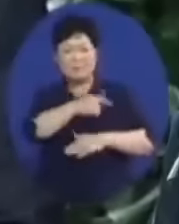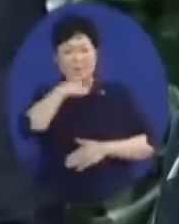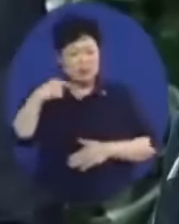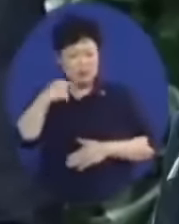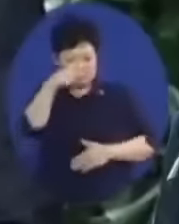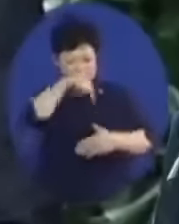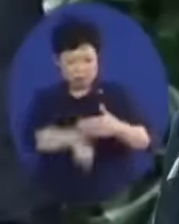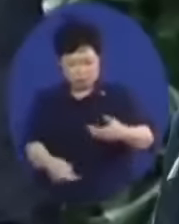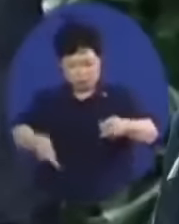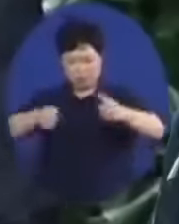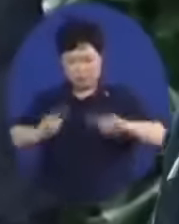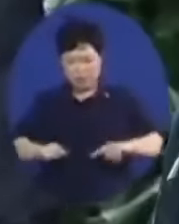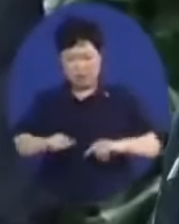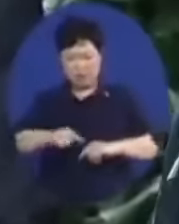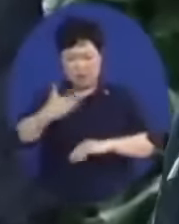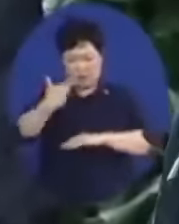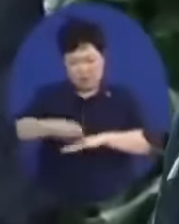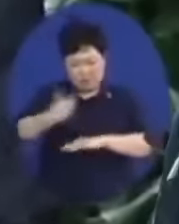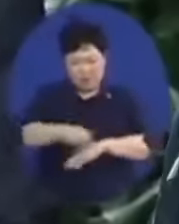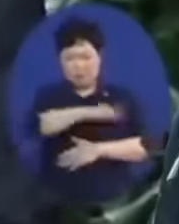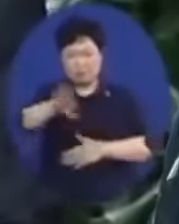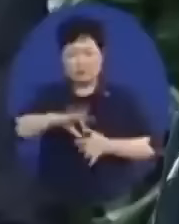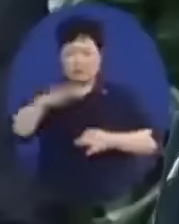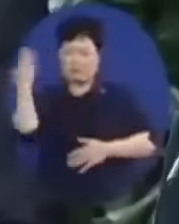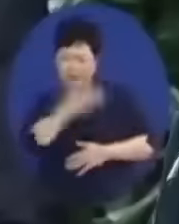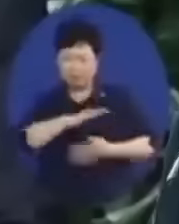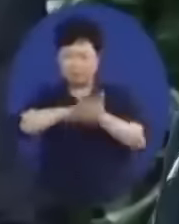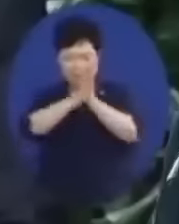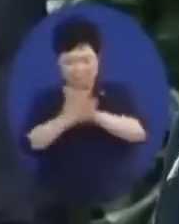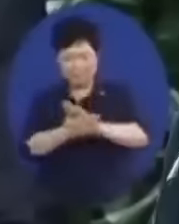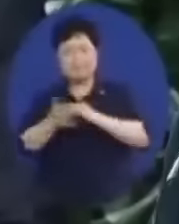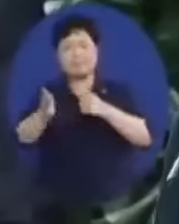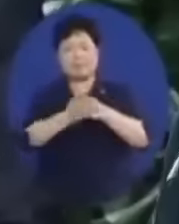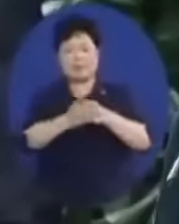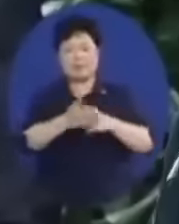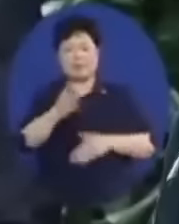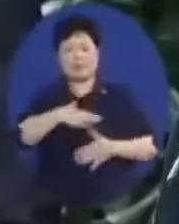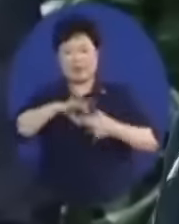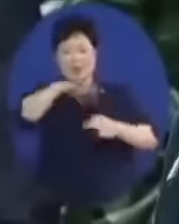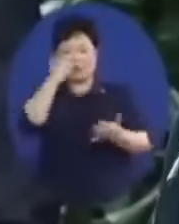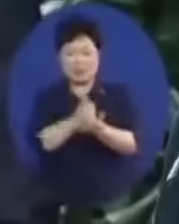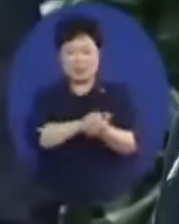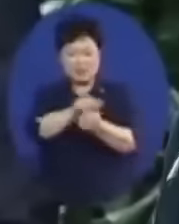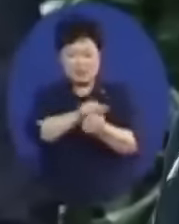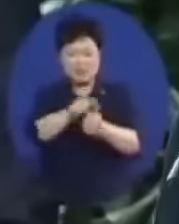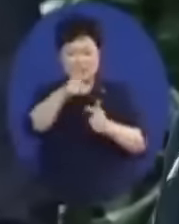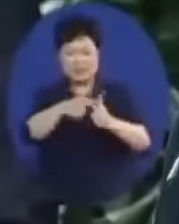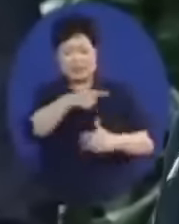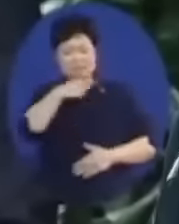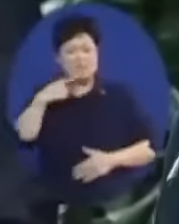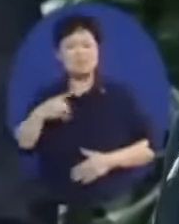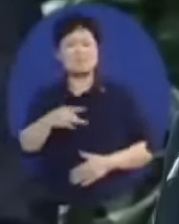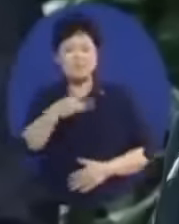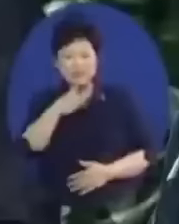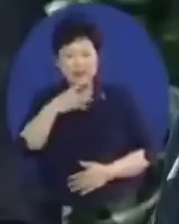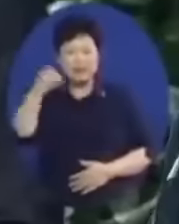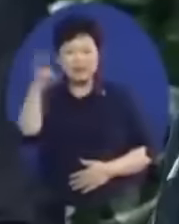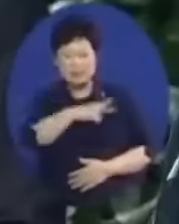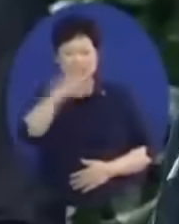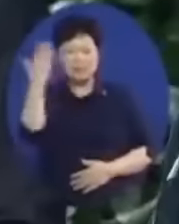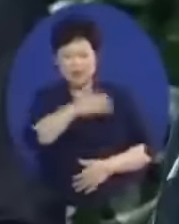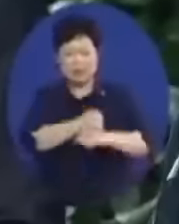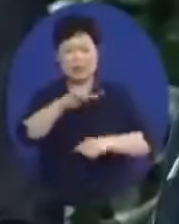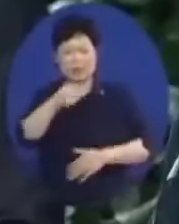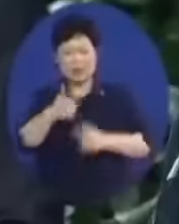우리 속에 들어와서 우리를 깨끗하게 해주시는 것입니다. 그러므로 나의 죄를 씻기는 예수의 피밖에 없네. 다시